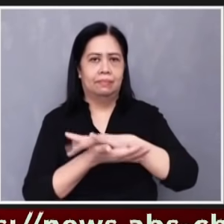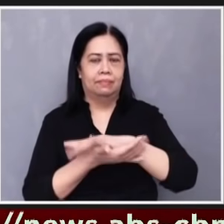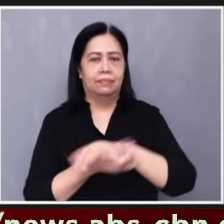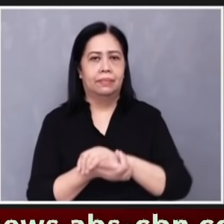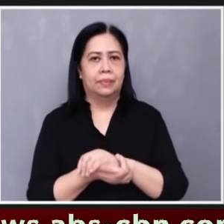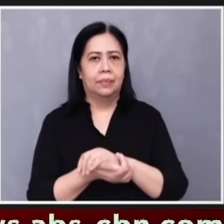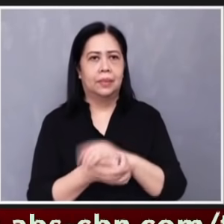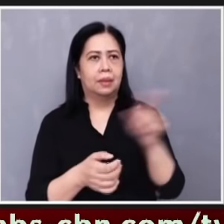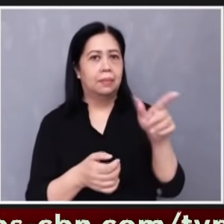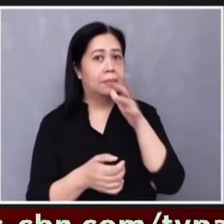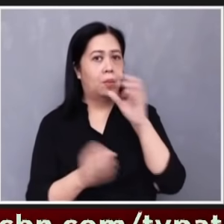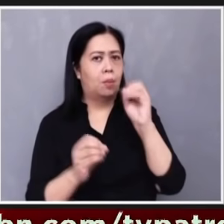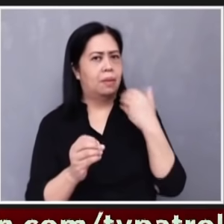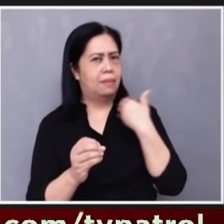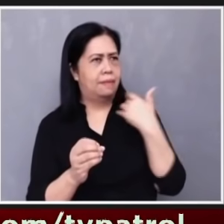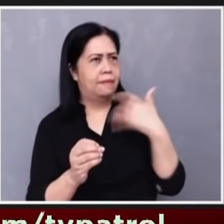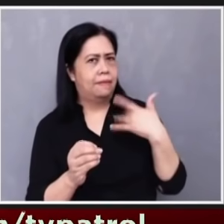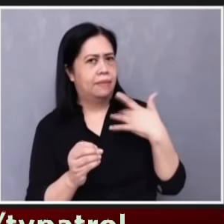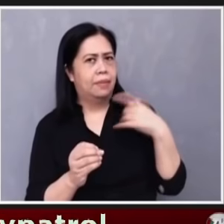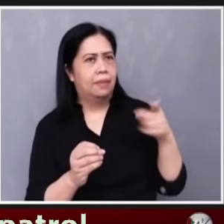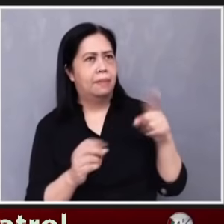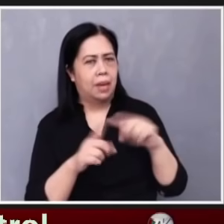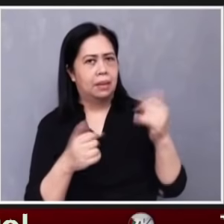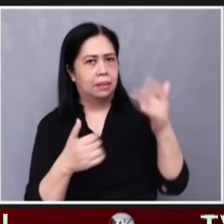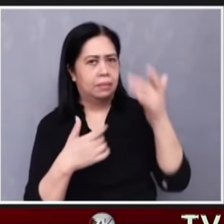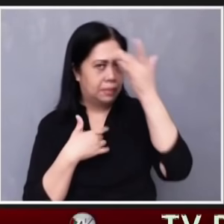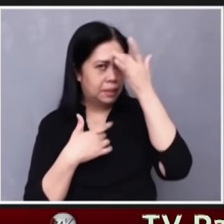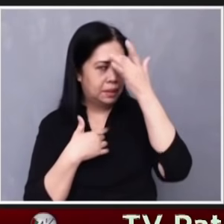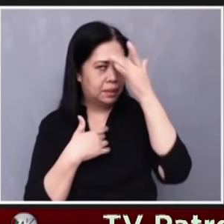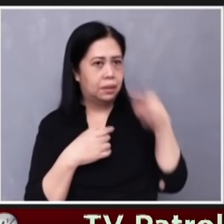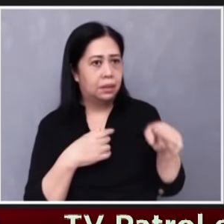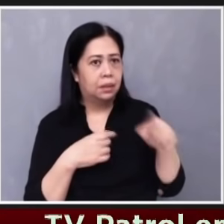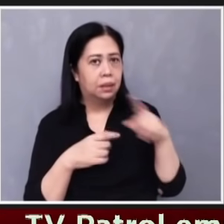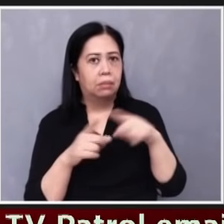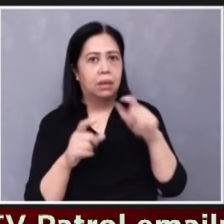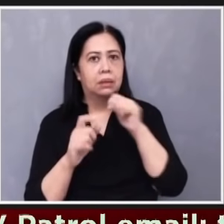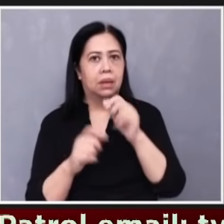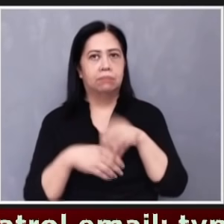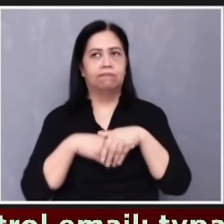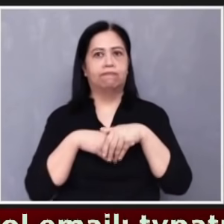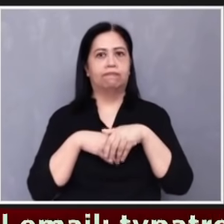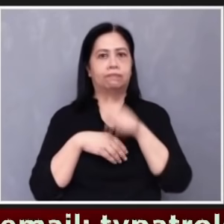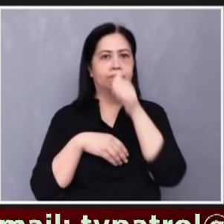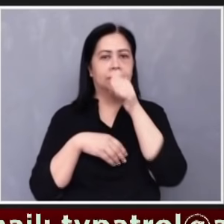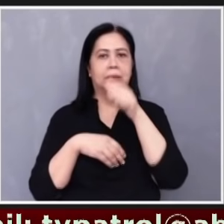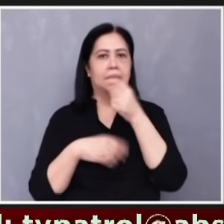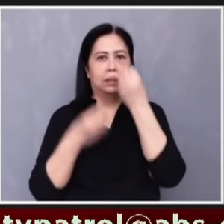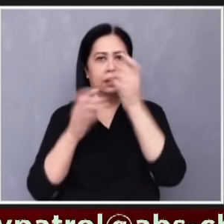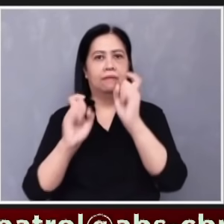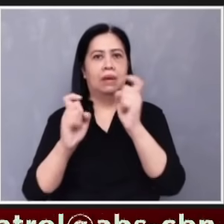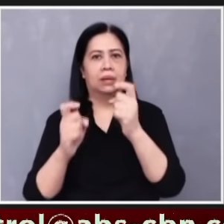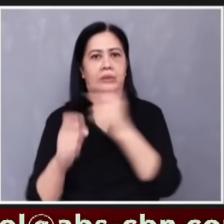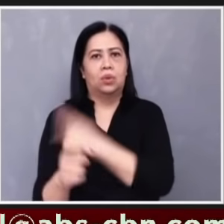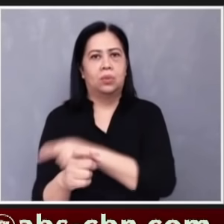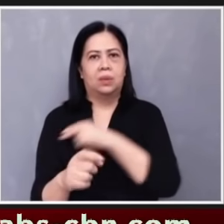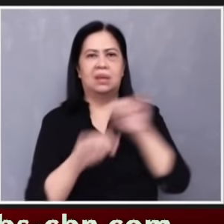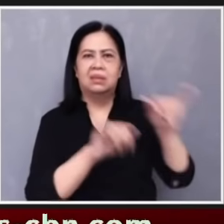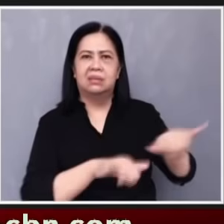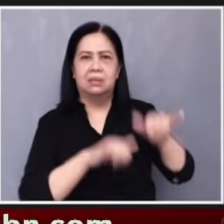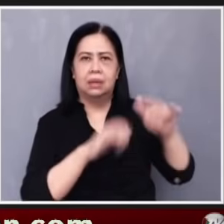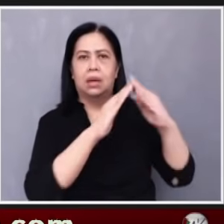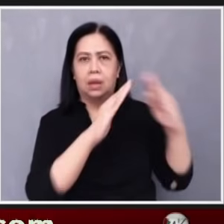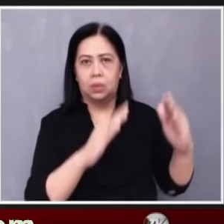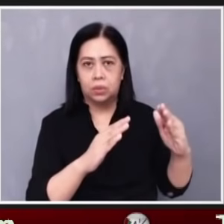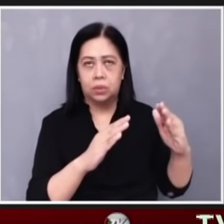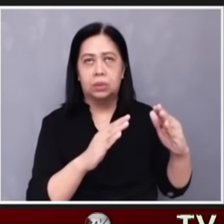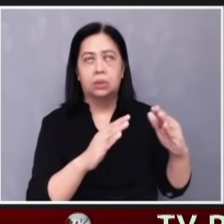mother, pero hindi siya agad nagpa-ospital. No? Parang nasa bahay pa lang. And